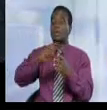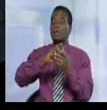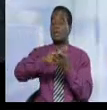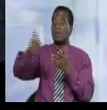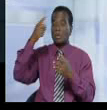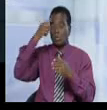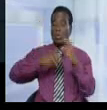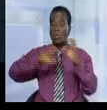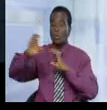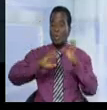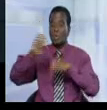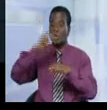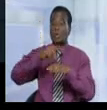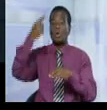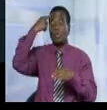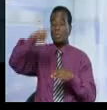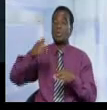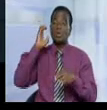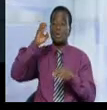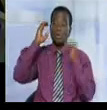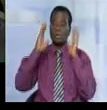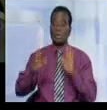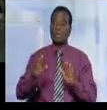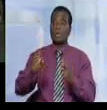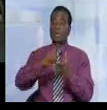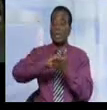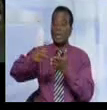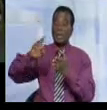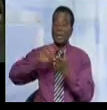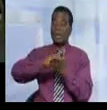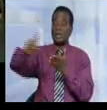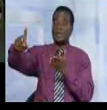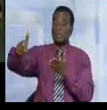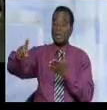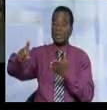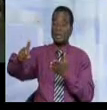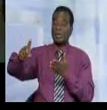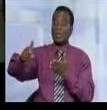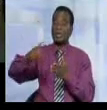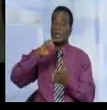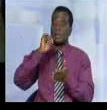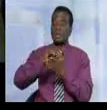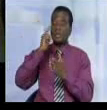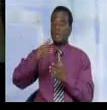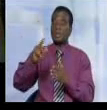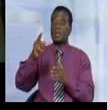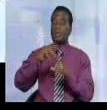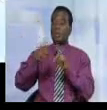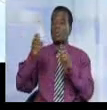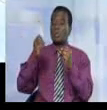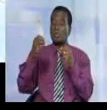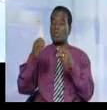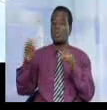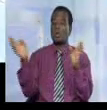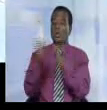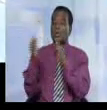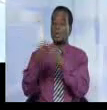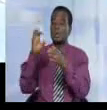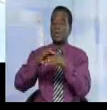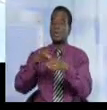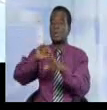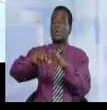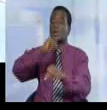ensemble. Selon le conférencier Ouraga Obou, la semaine du Conseil constitutionnel comprendra une série de rencontres de cette